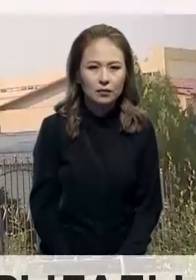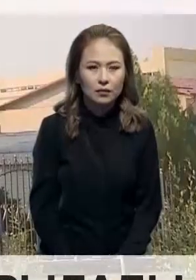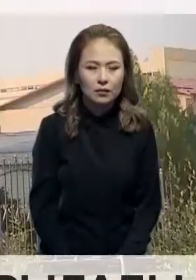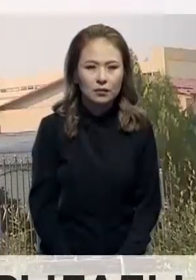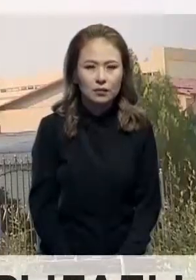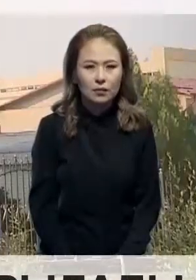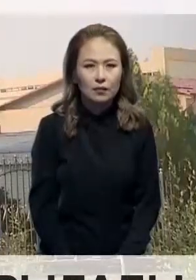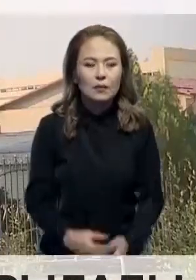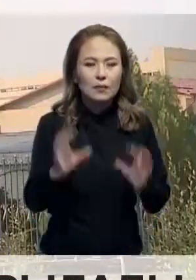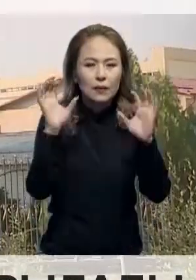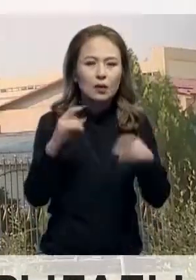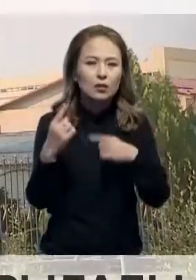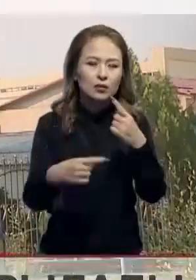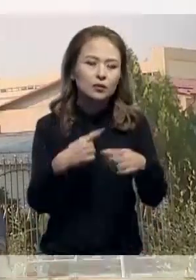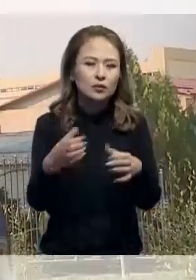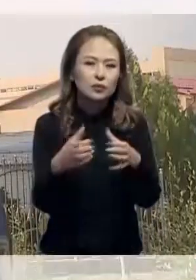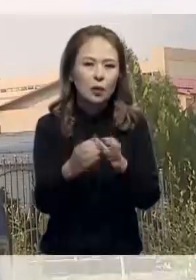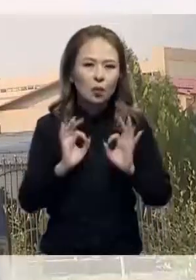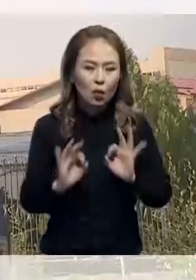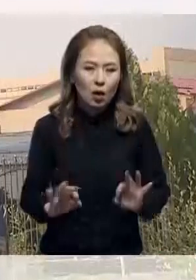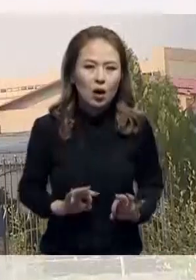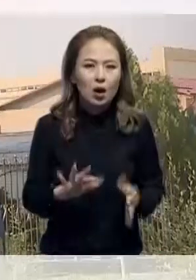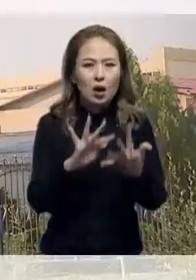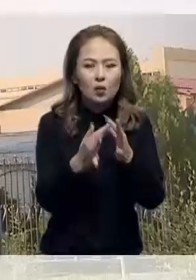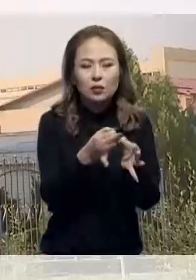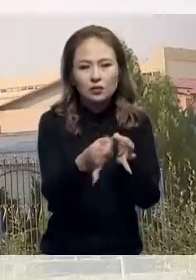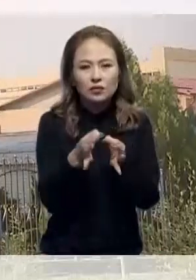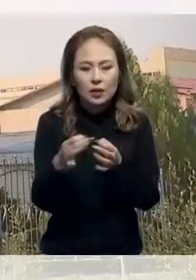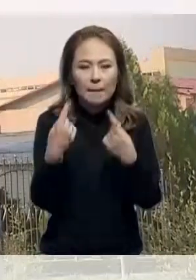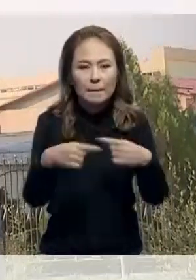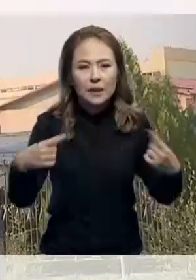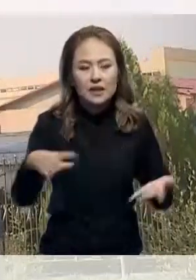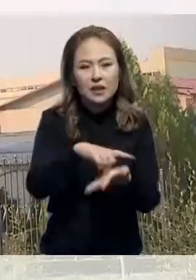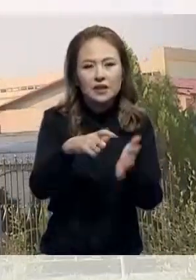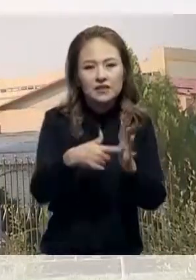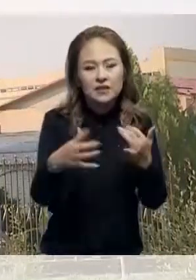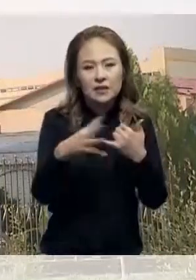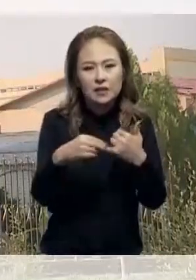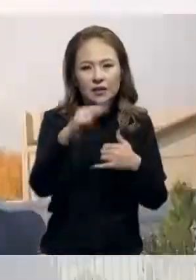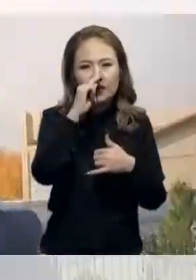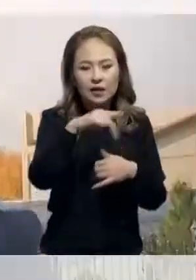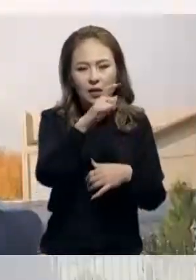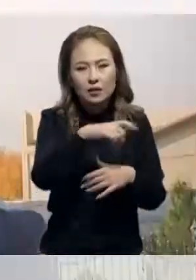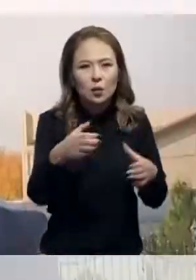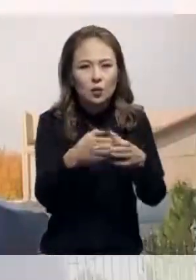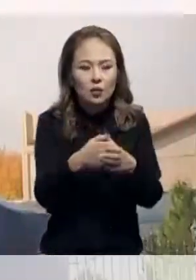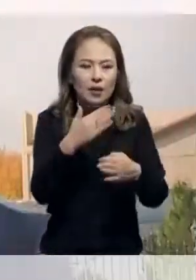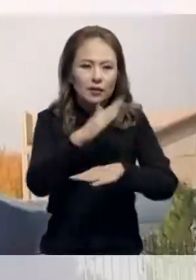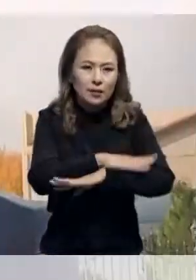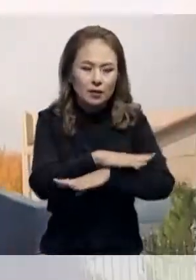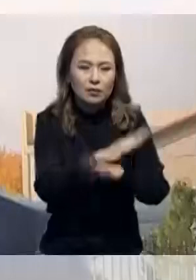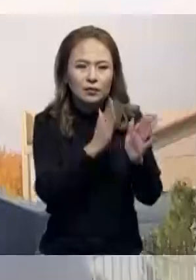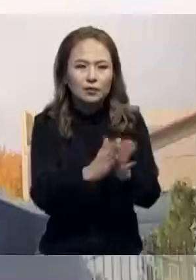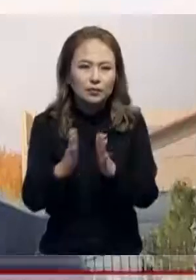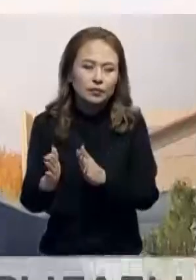Аталған дерегі бойынша Алакөл аудан прокуратурасы мен аудан әкімінің атына инвесторға басқа жер учаскесін беру және кінәлі лауазымды тұлғаларды тәртіптік